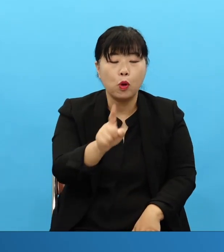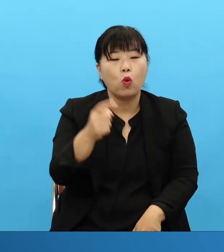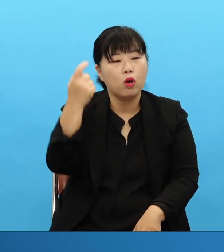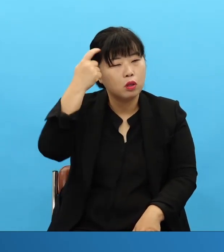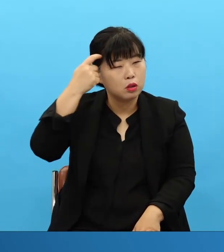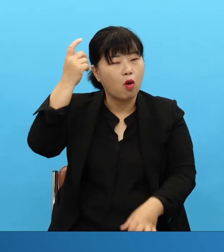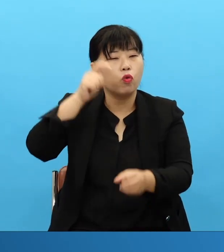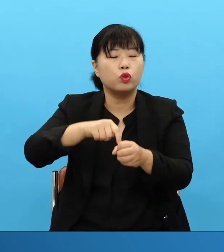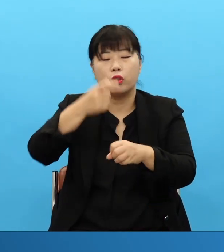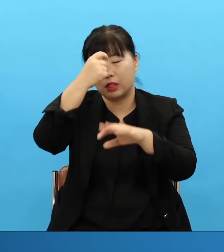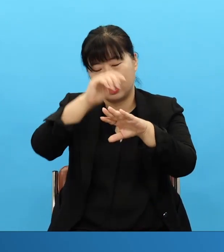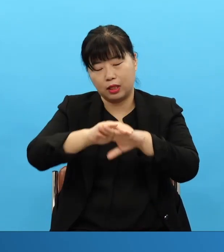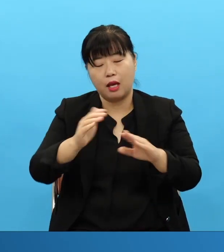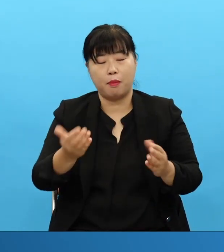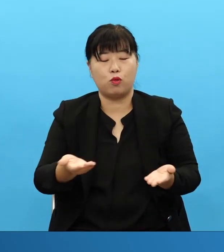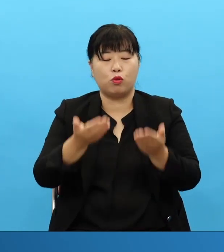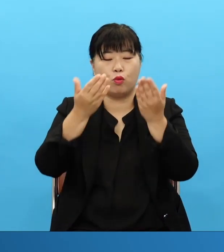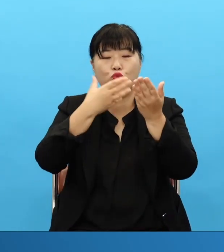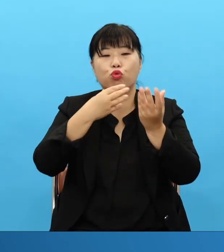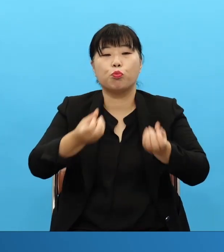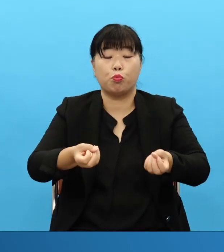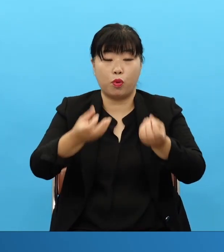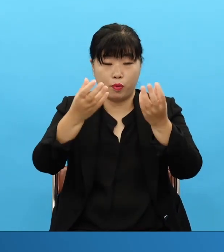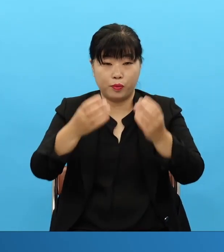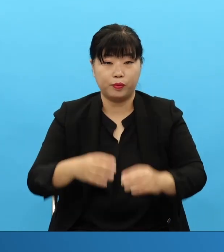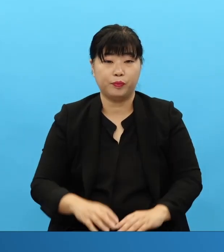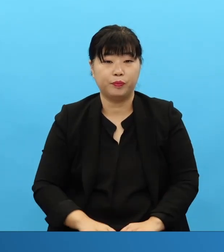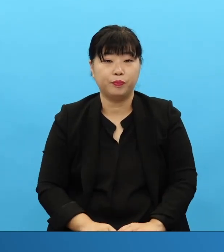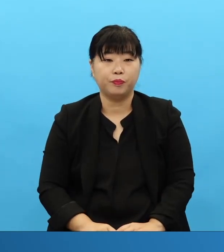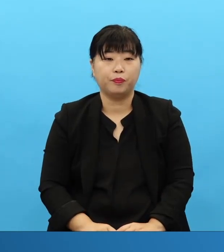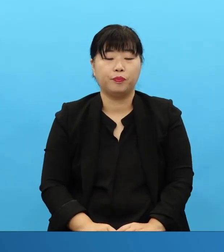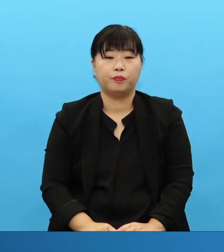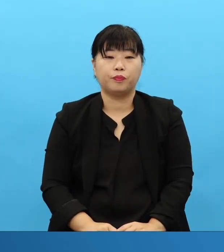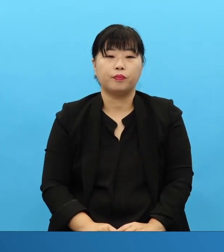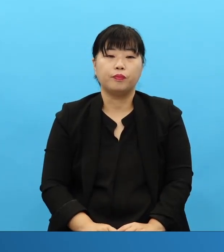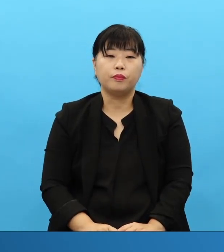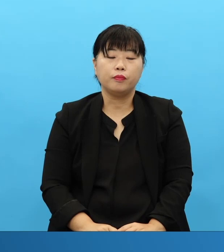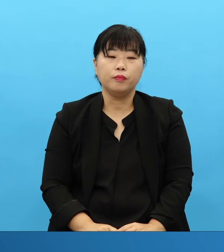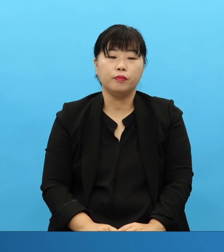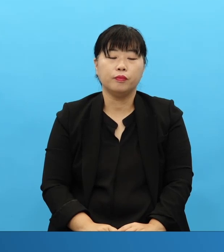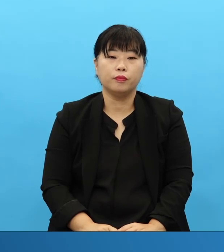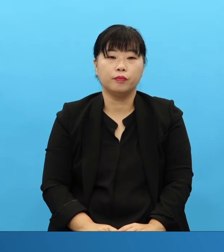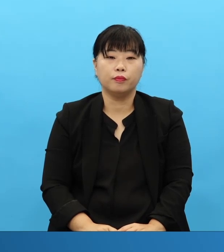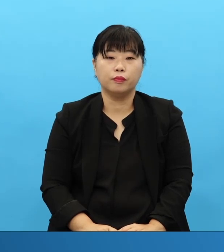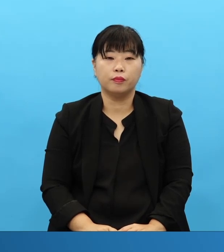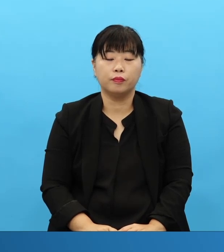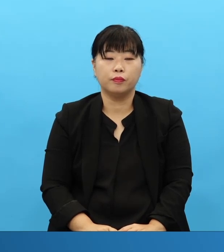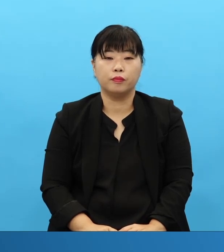greater. 자, 이걸 누릴 때 이제 어마어마한 일이 벌어지는 And 거죠. when you enjoy this, tremendous things happen. 이때에